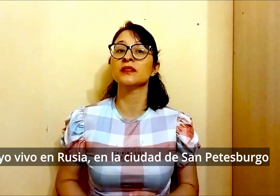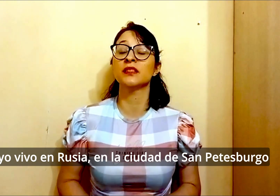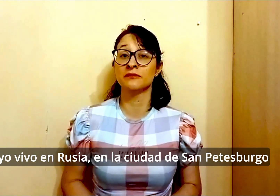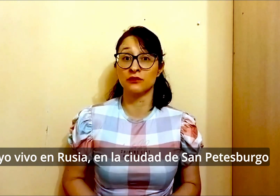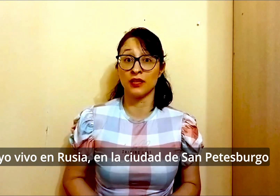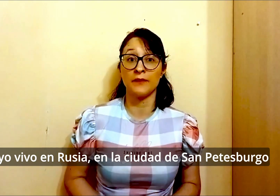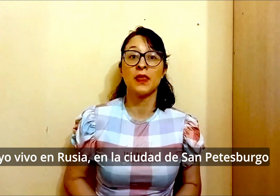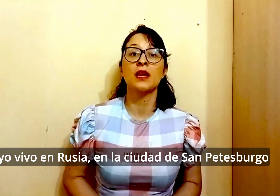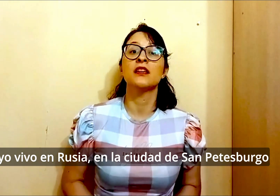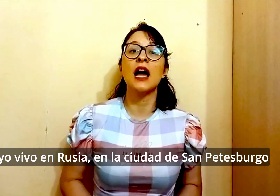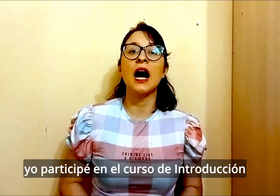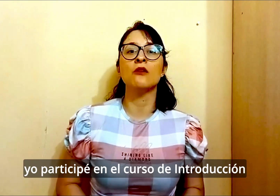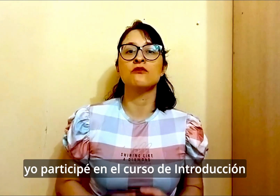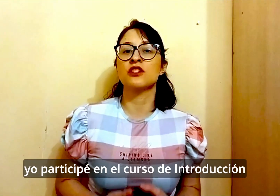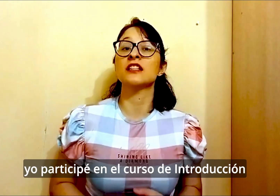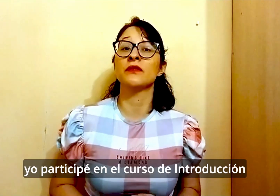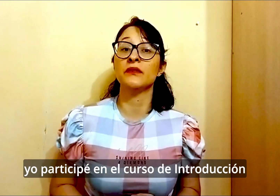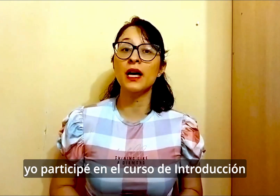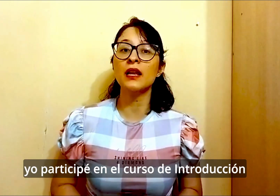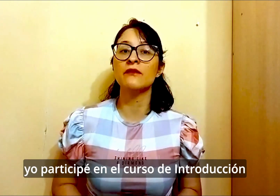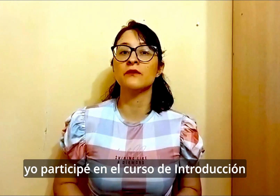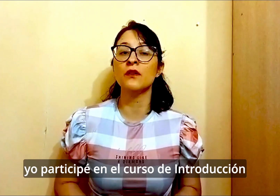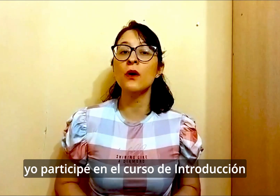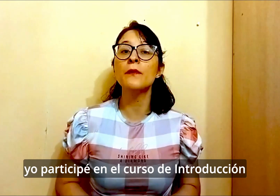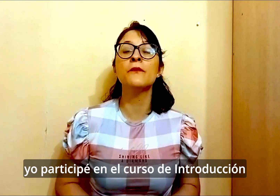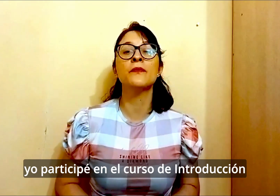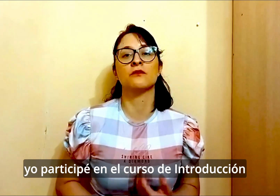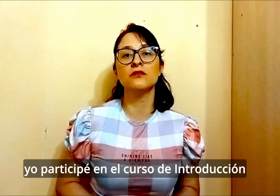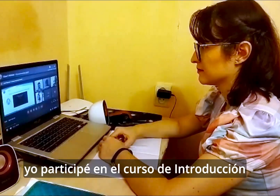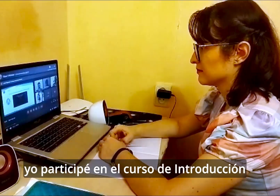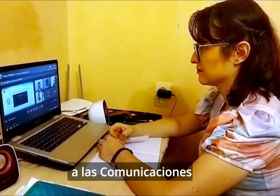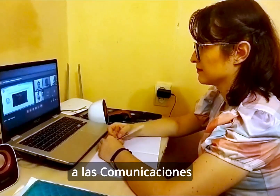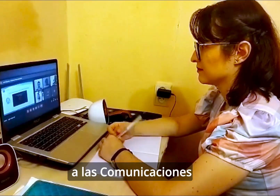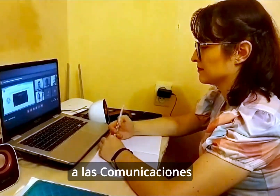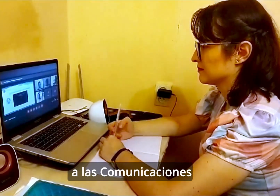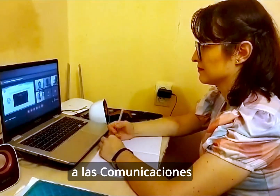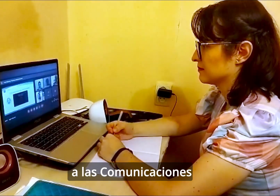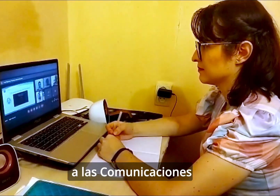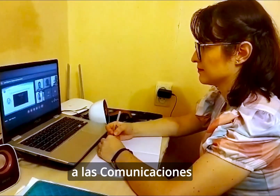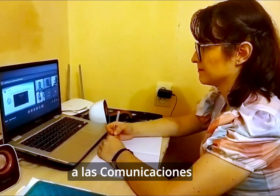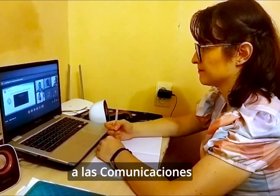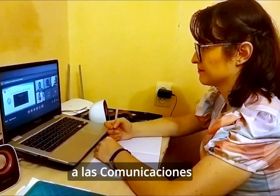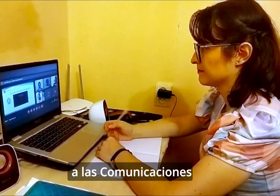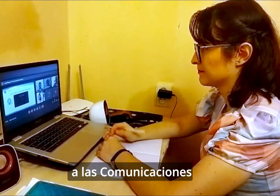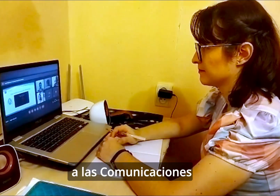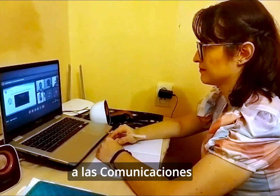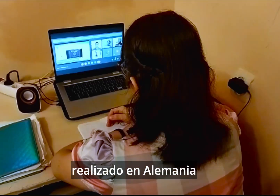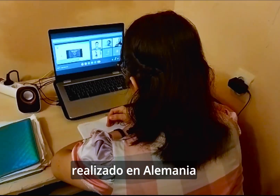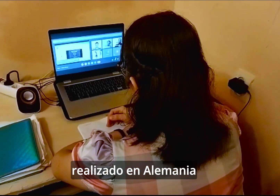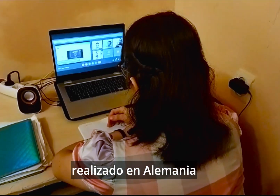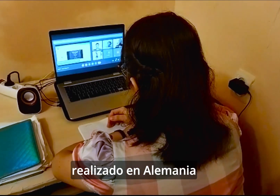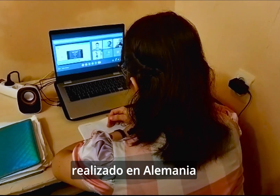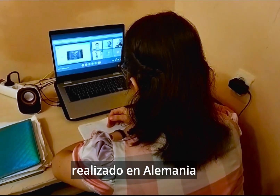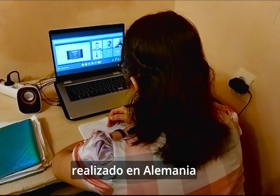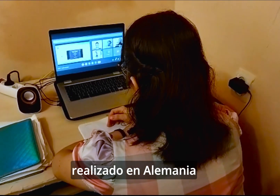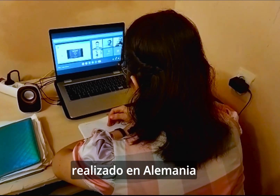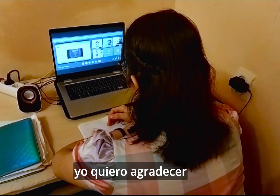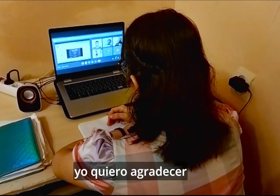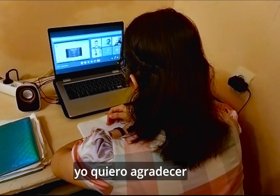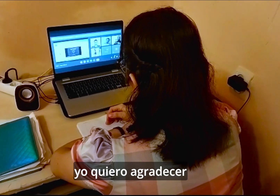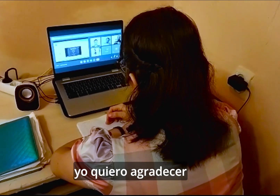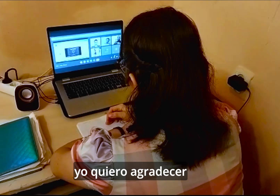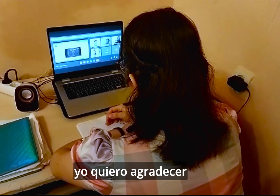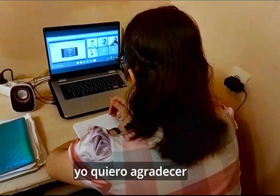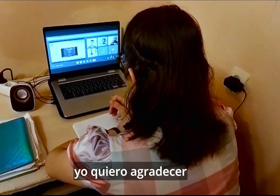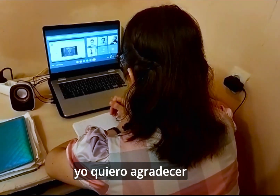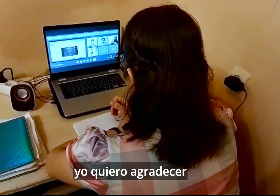городе Санкт-Петербурге. Я участвовала в одном курсе по коммуникации в Германии. Я